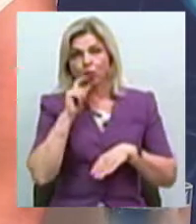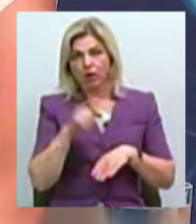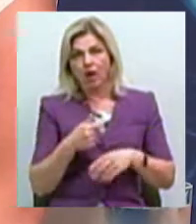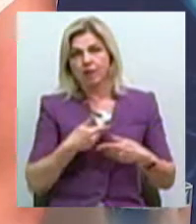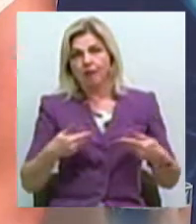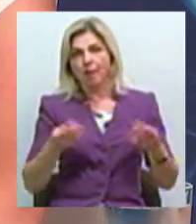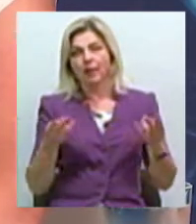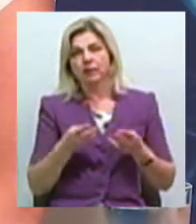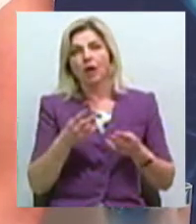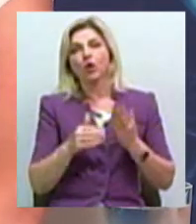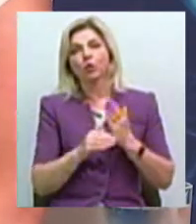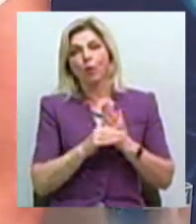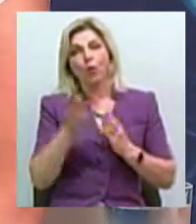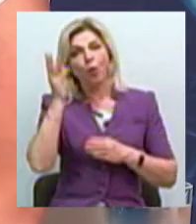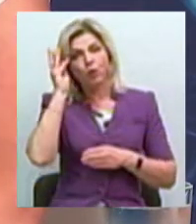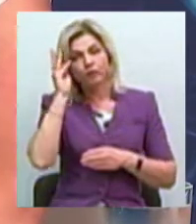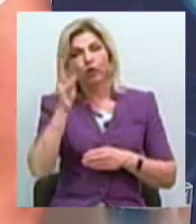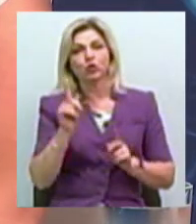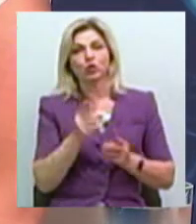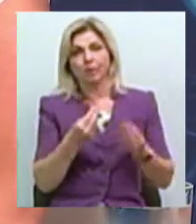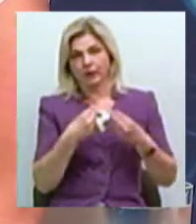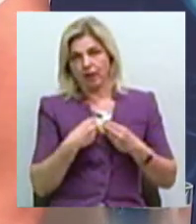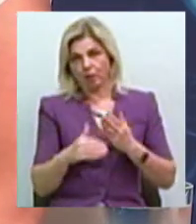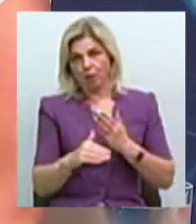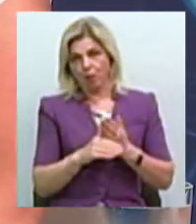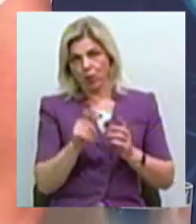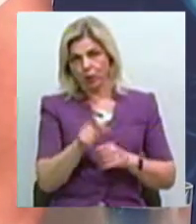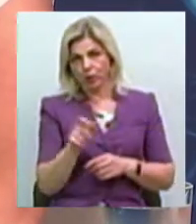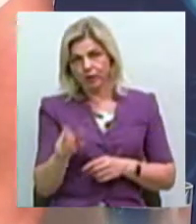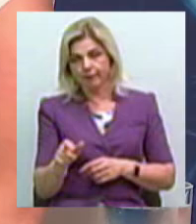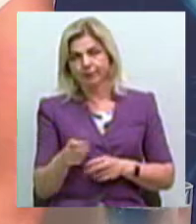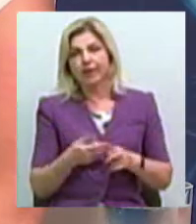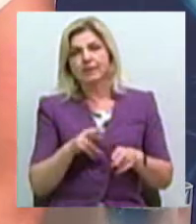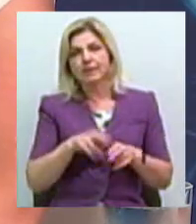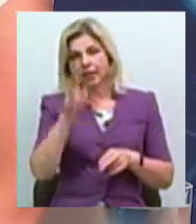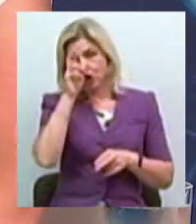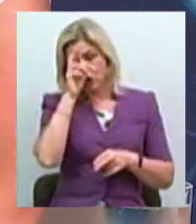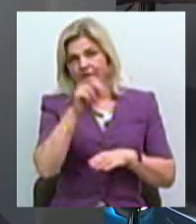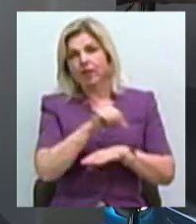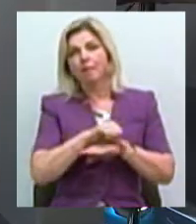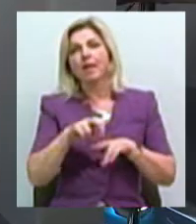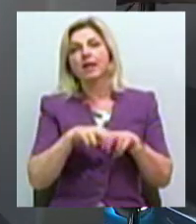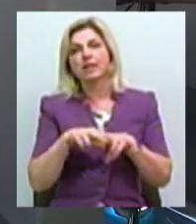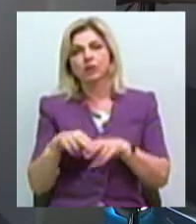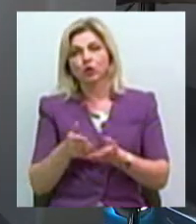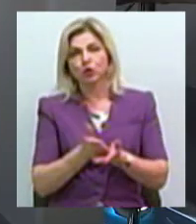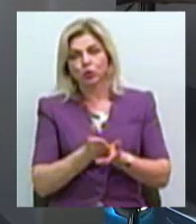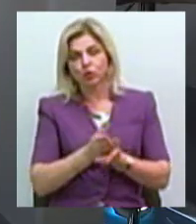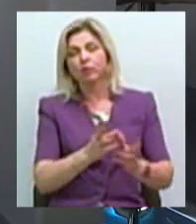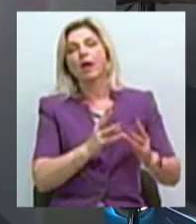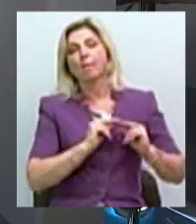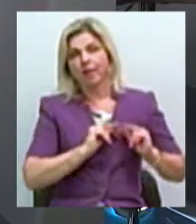і консульство, і посольство для того, щоб надати певну допомогу людям. Звичайно, це Державна міграційна служба, тому що з ними ми в тісній